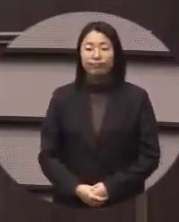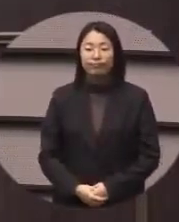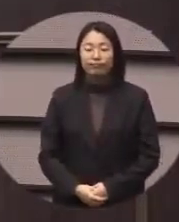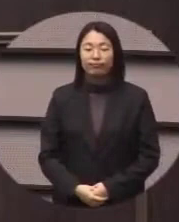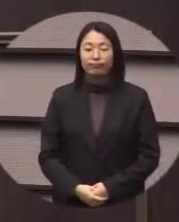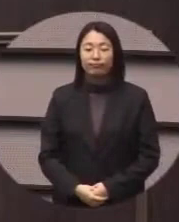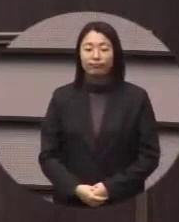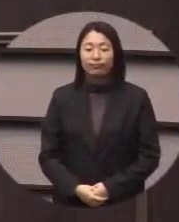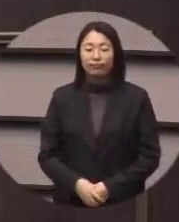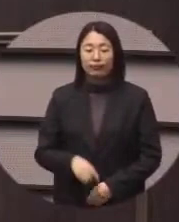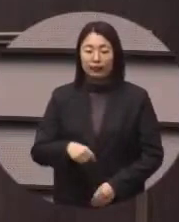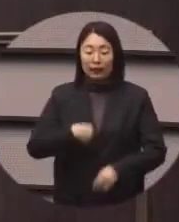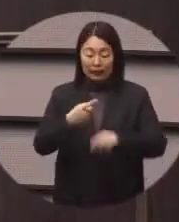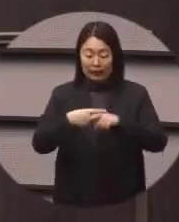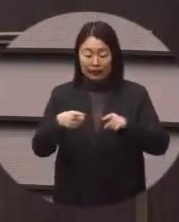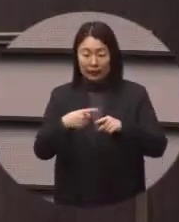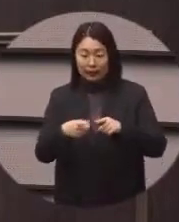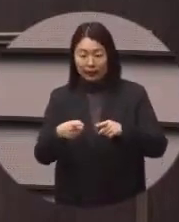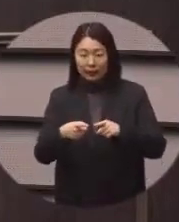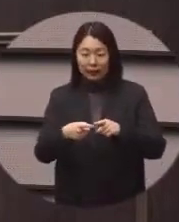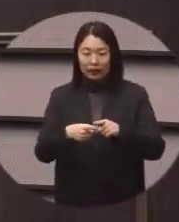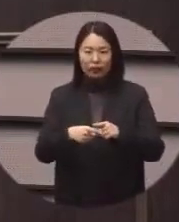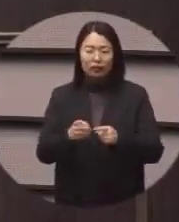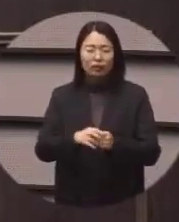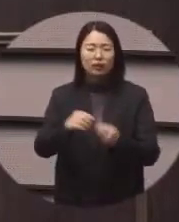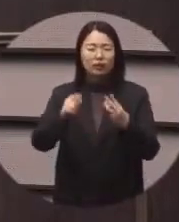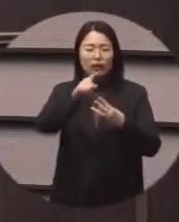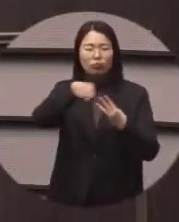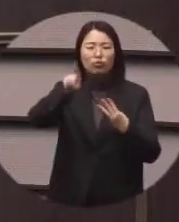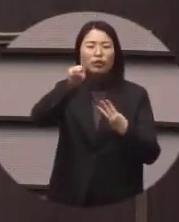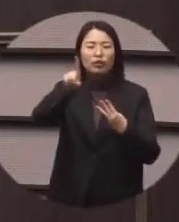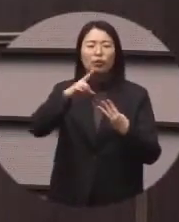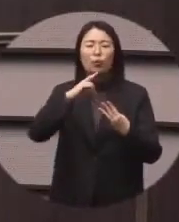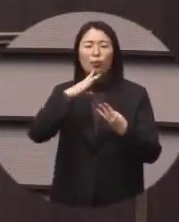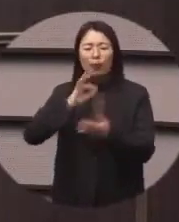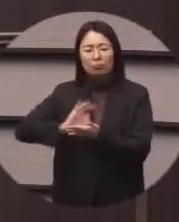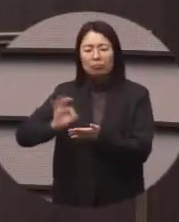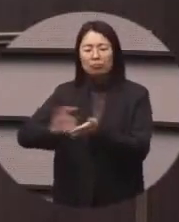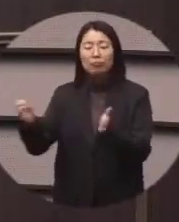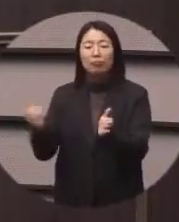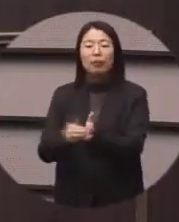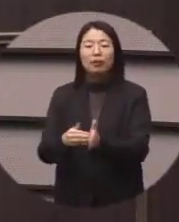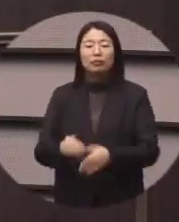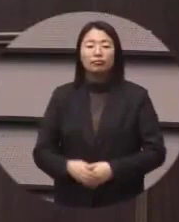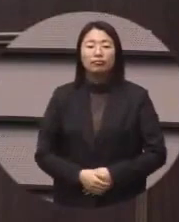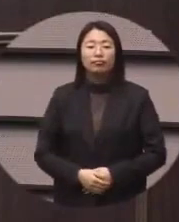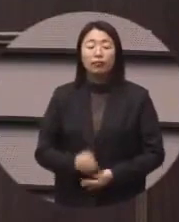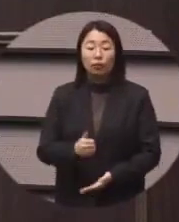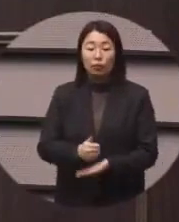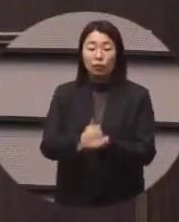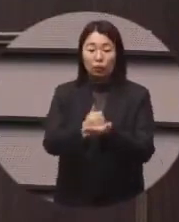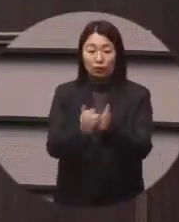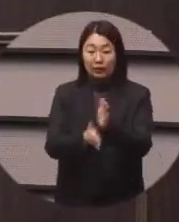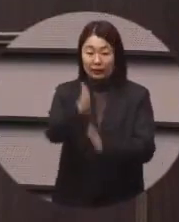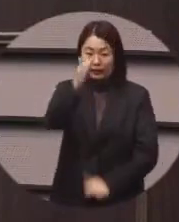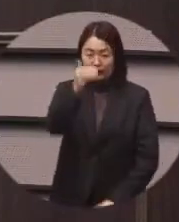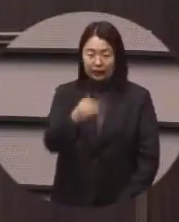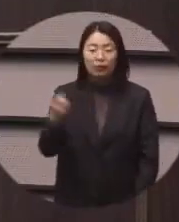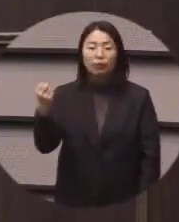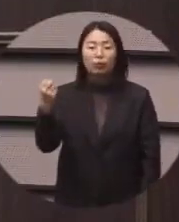자체 재량 지출 예산액은 기껏해야 3분의 1 수준입니다. 존경하는 방세환 시장님,